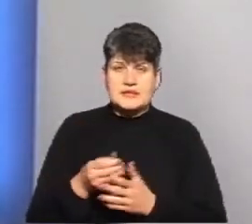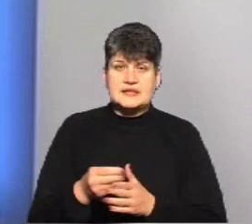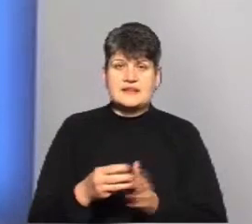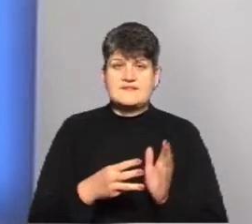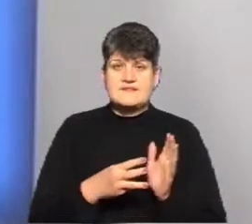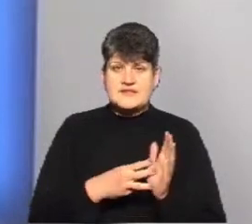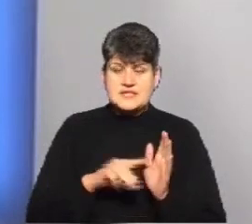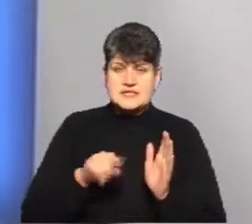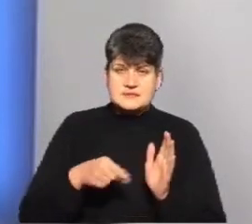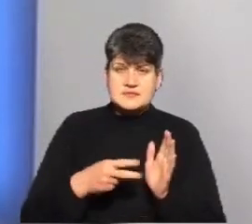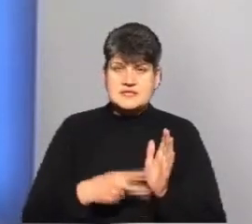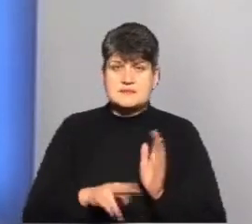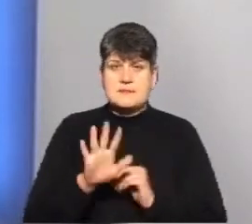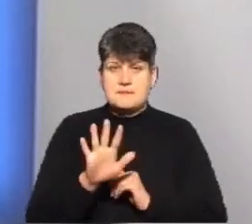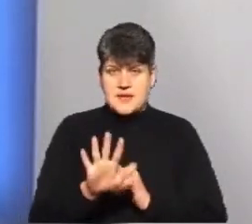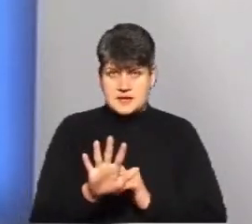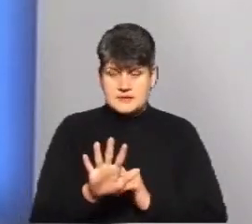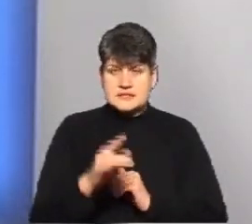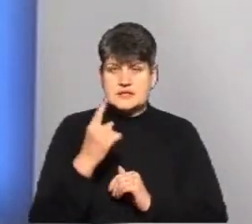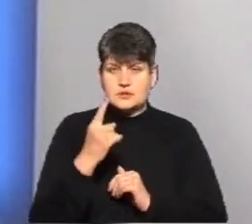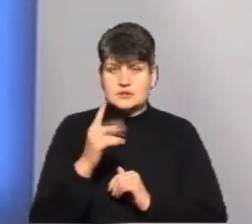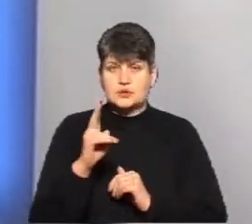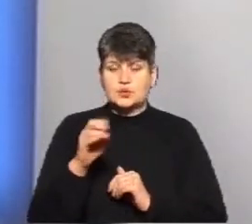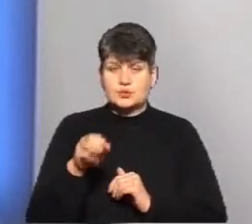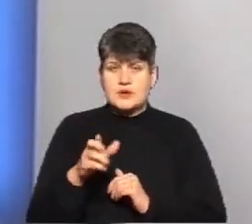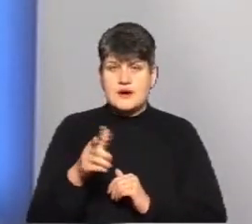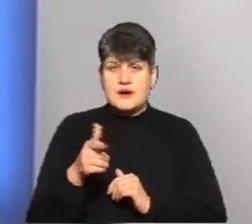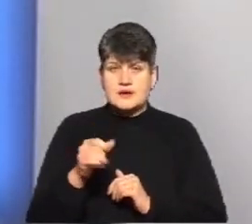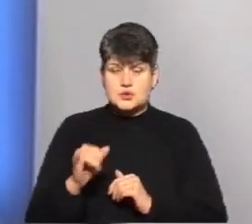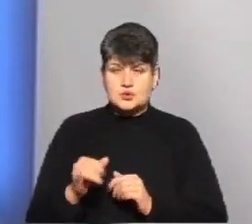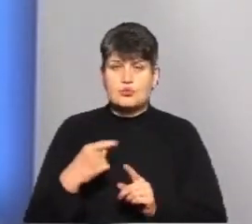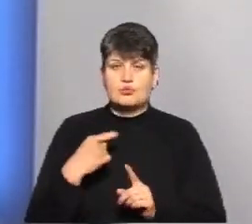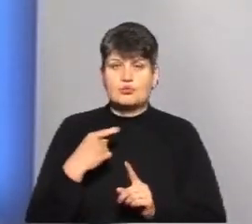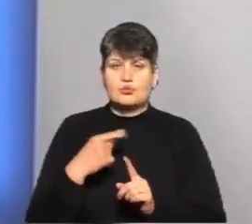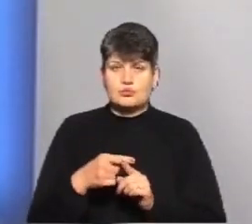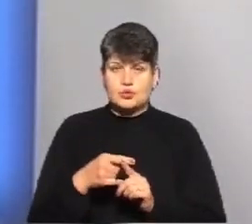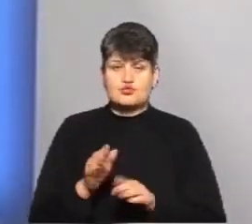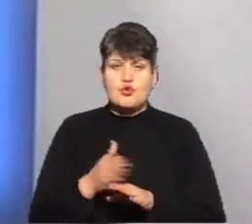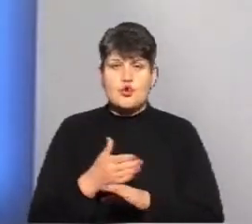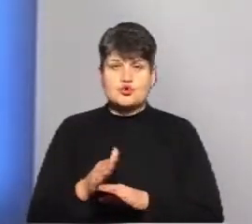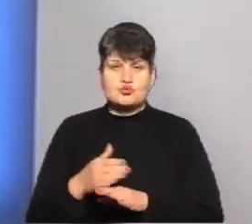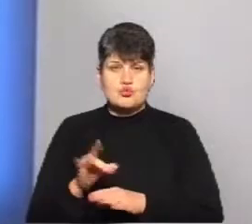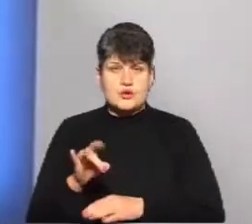8,75 за один куб газу плюс розподіл